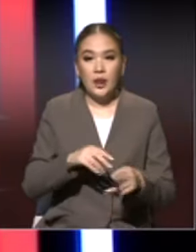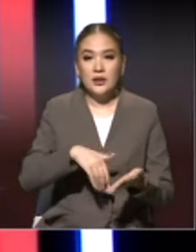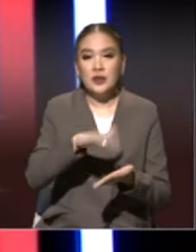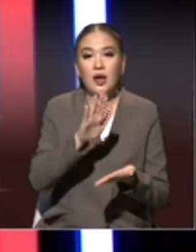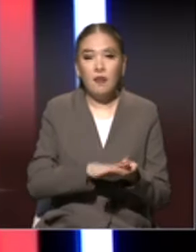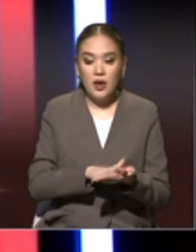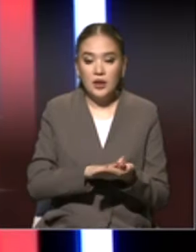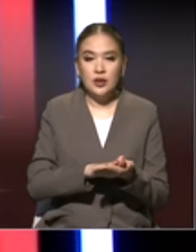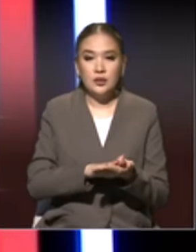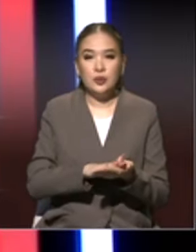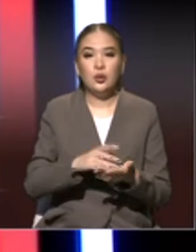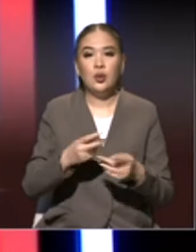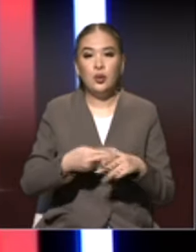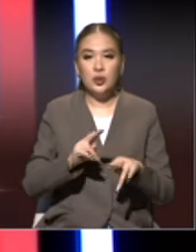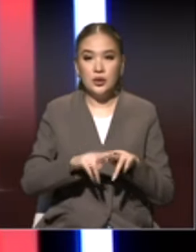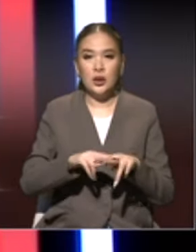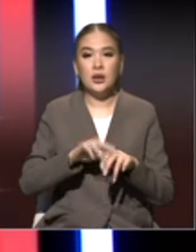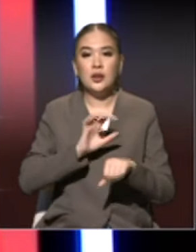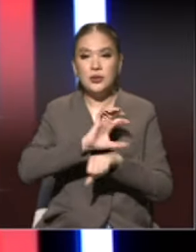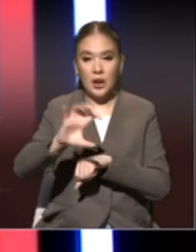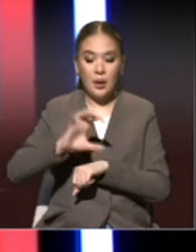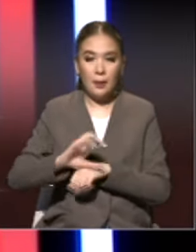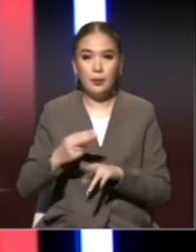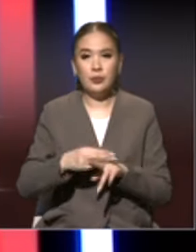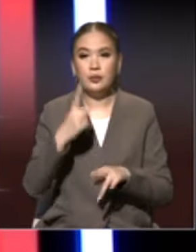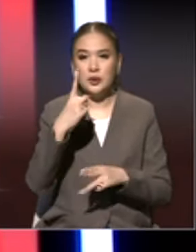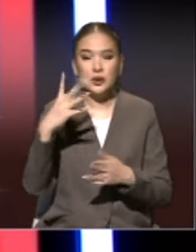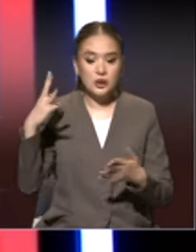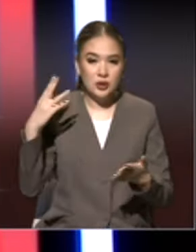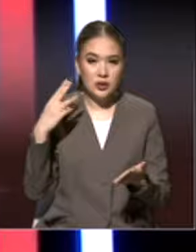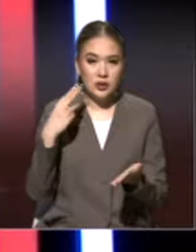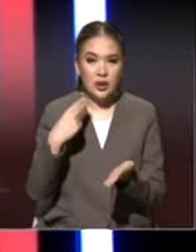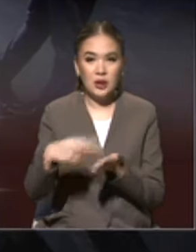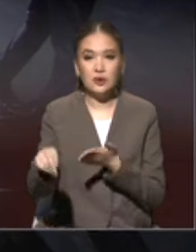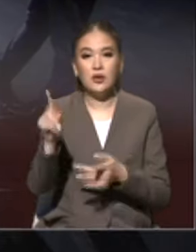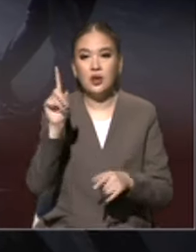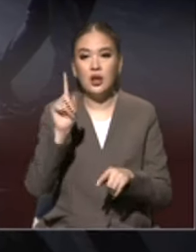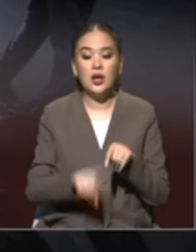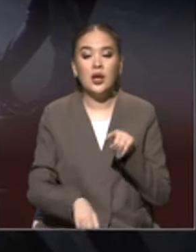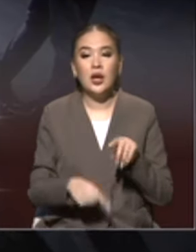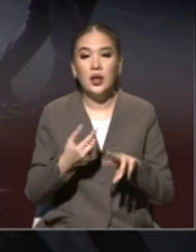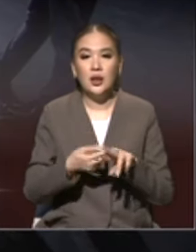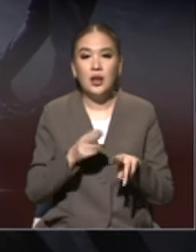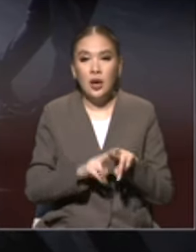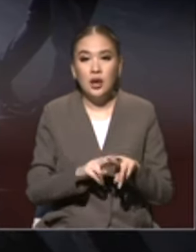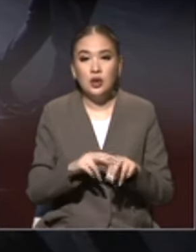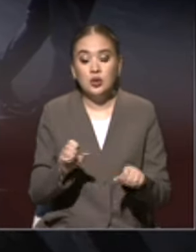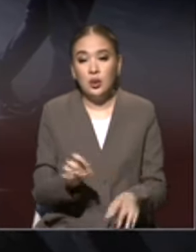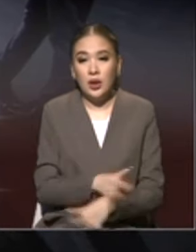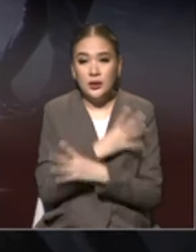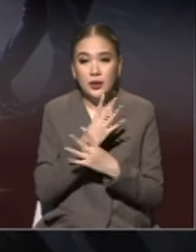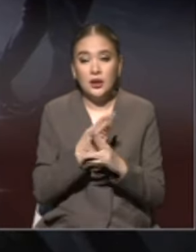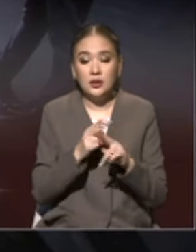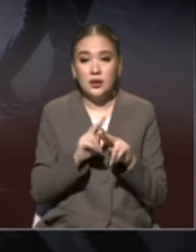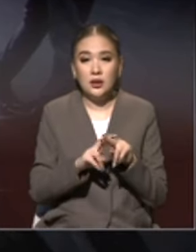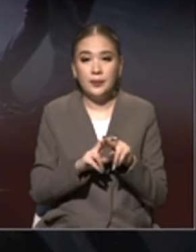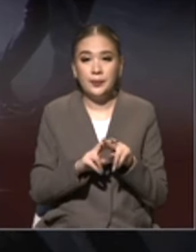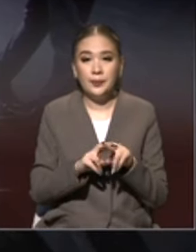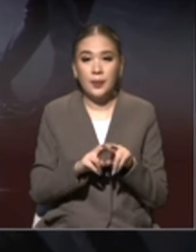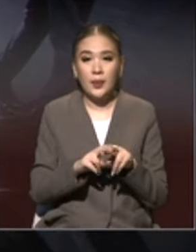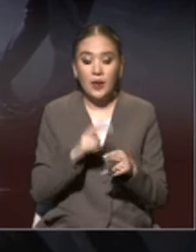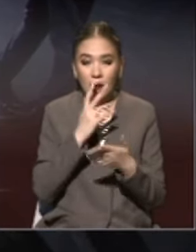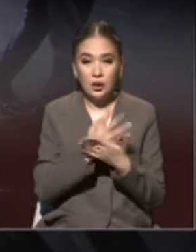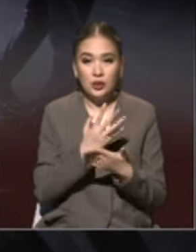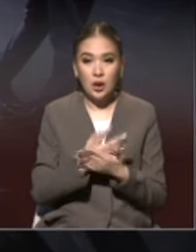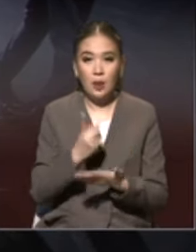өндірушілерге басымдық берілмек, яғни мысалға бір көзден сатып алуға. Бір көзден сатып алу. Бұл жерде енді осы жер толғандырады. Мен сіздерге тарқатып айтсам, бір көзден